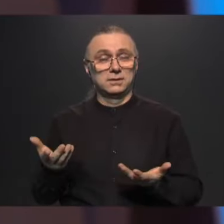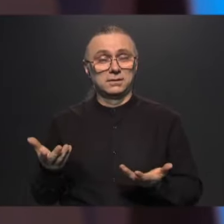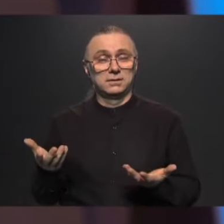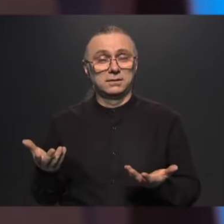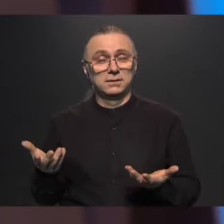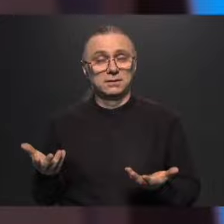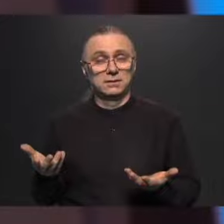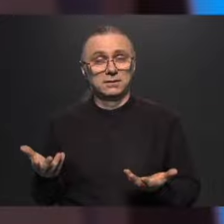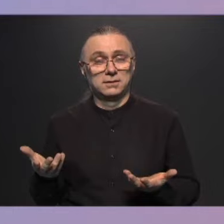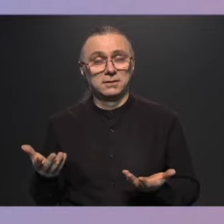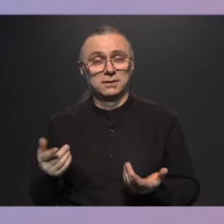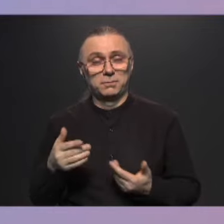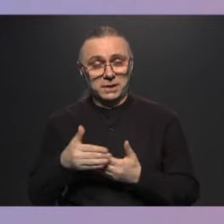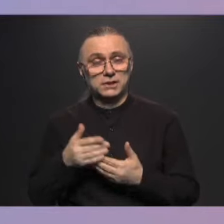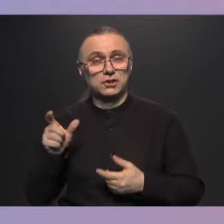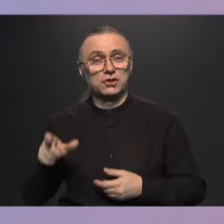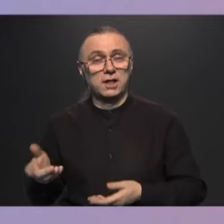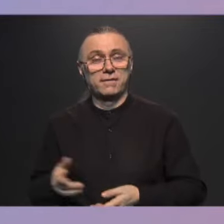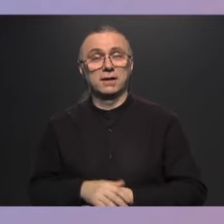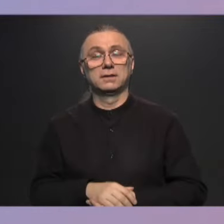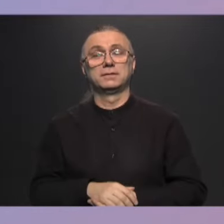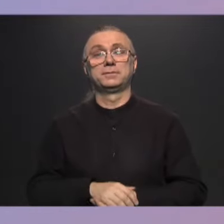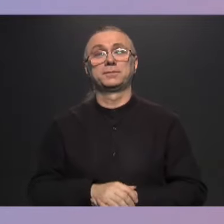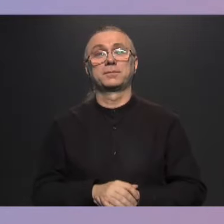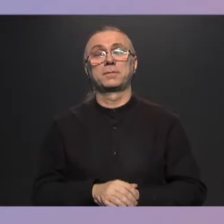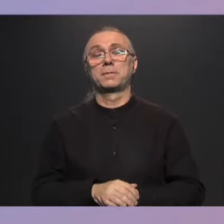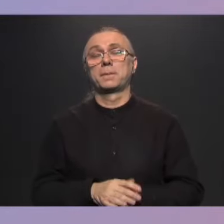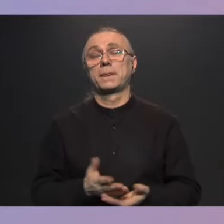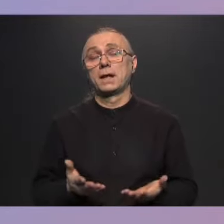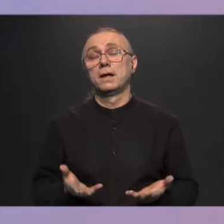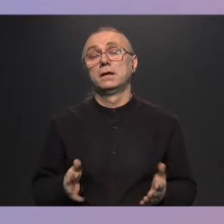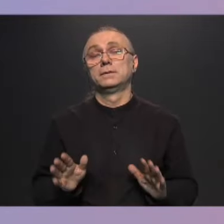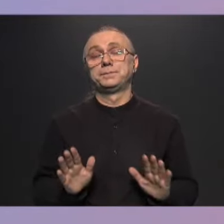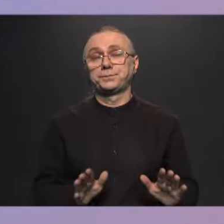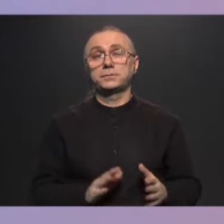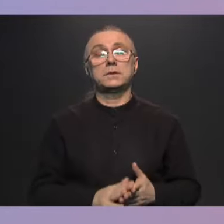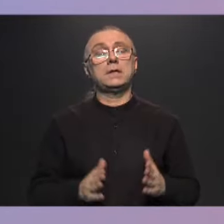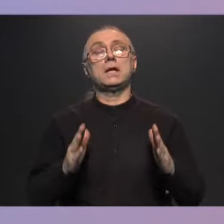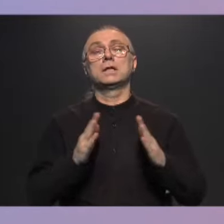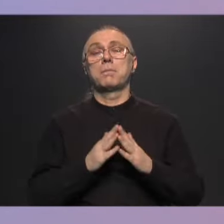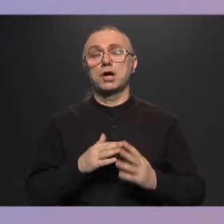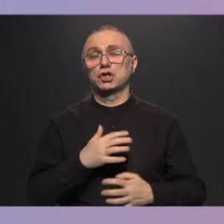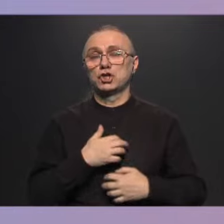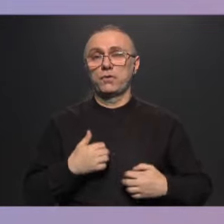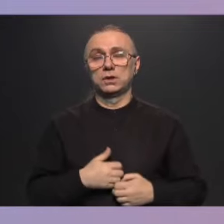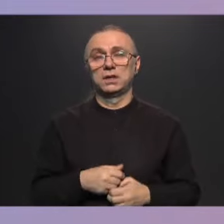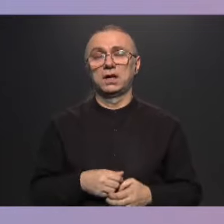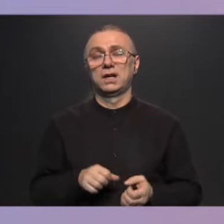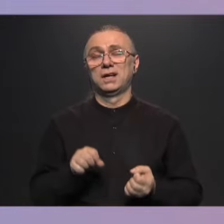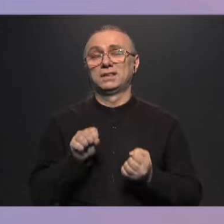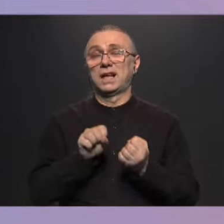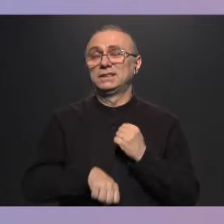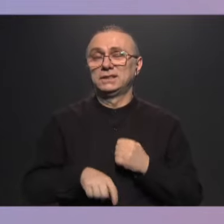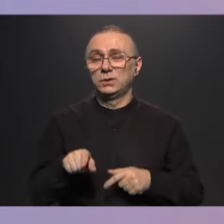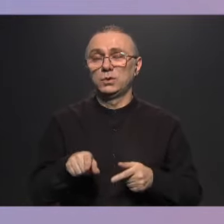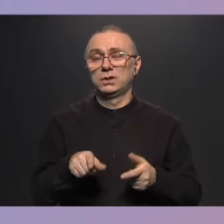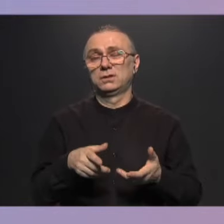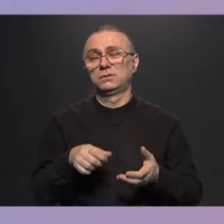живут. Вот. Что касается домашних животных, насилия над домашними животными, блажен иже и скоты